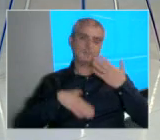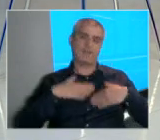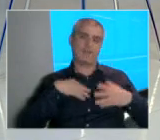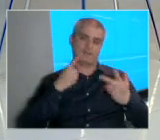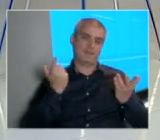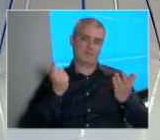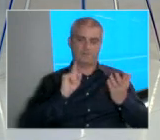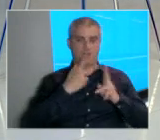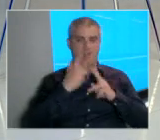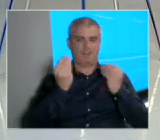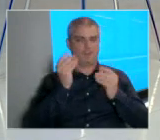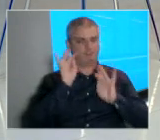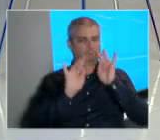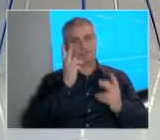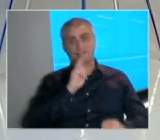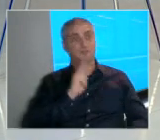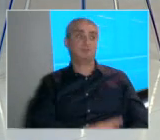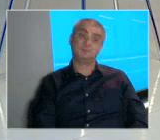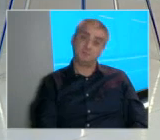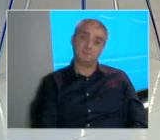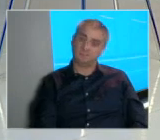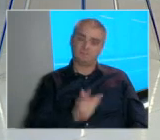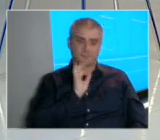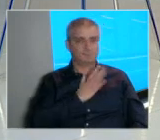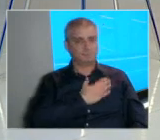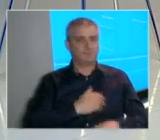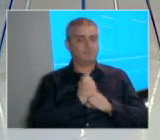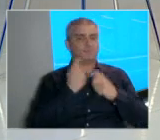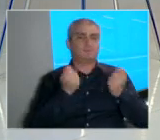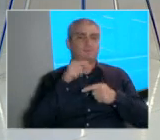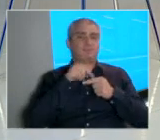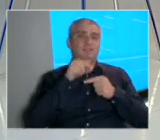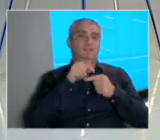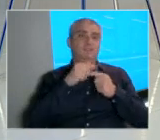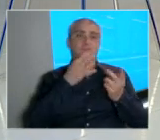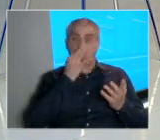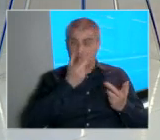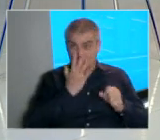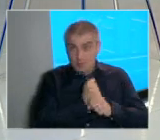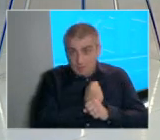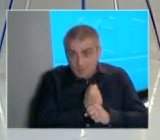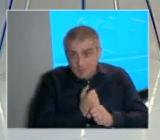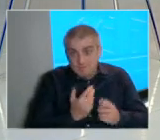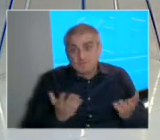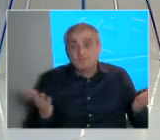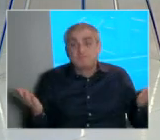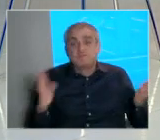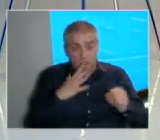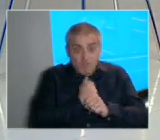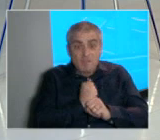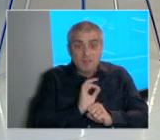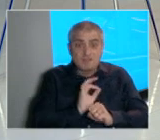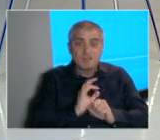חביבים ונחמדים, ולא רק דברים שתוקפים אחד השני. זהו, אז הם באמת רוצים לעשות קמפיין חיובי, השאלה האם זה עובד. האם זה